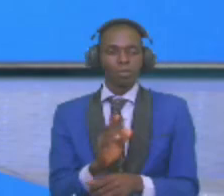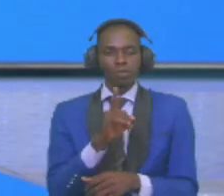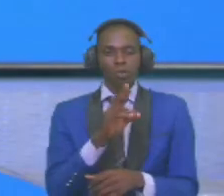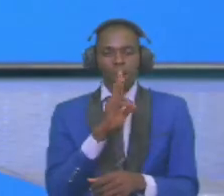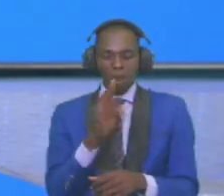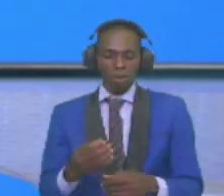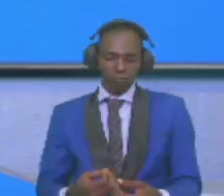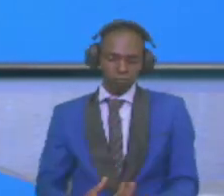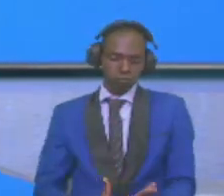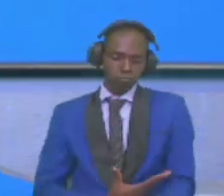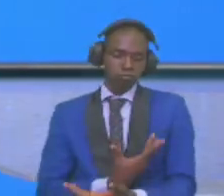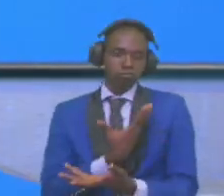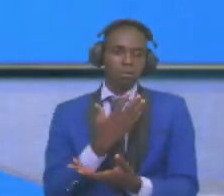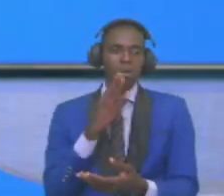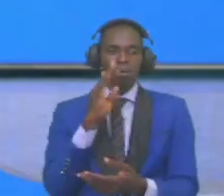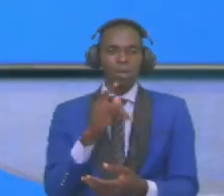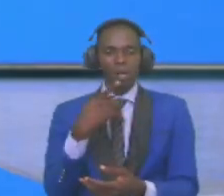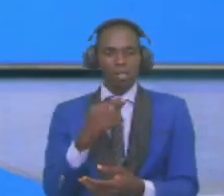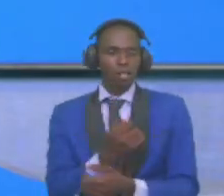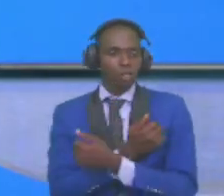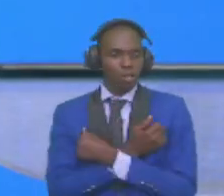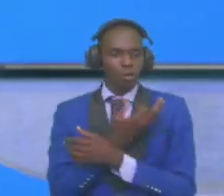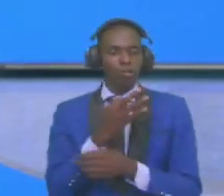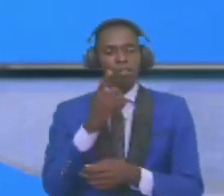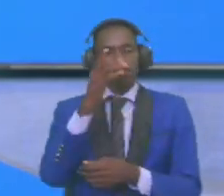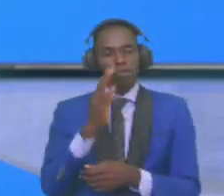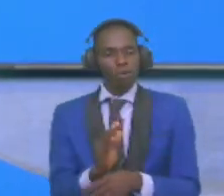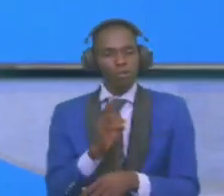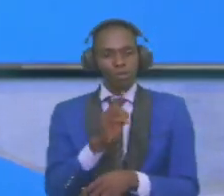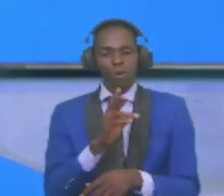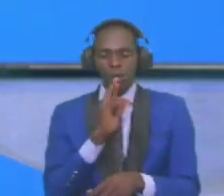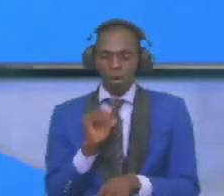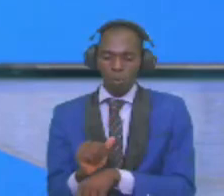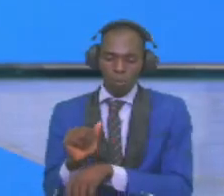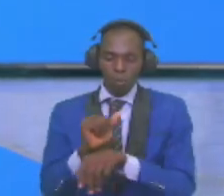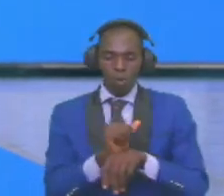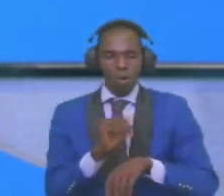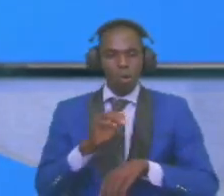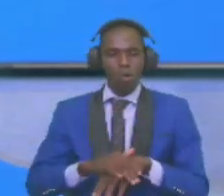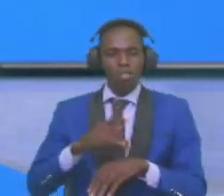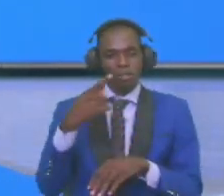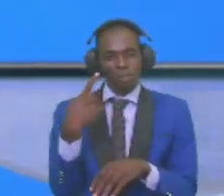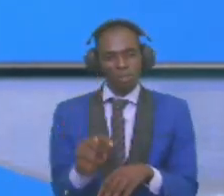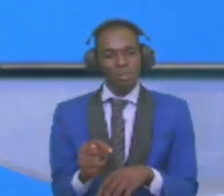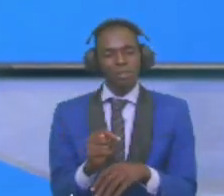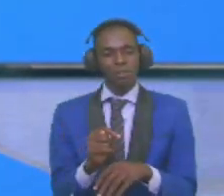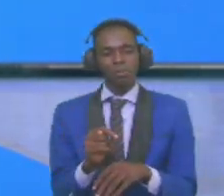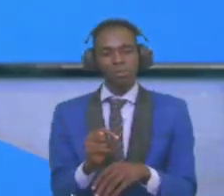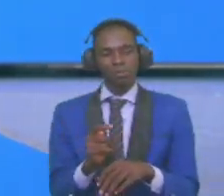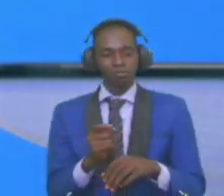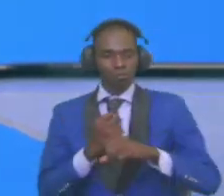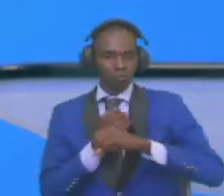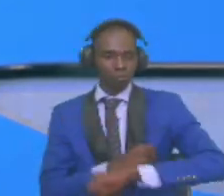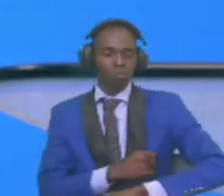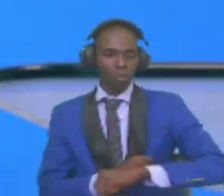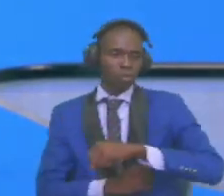l'amour de dieu et tu agis selon l'amour de dieu et se